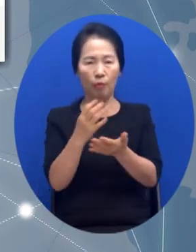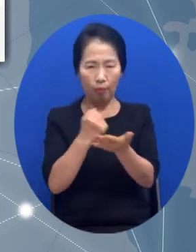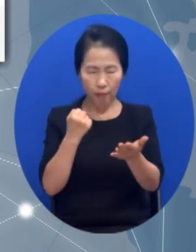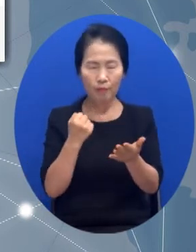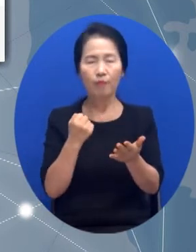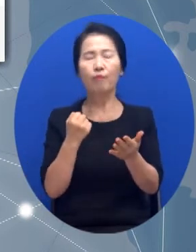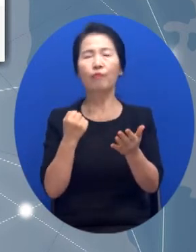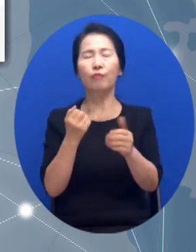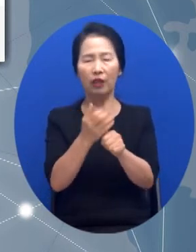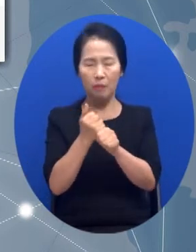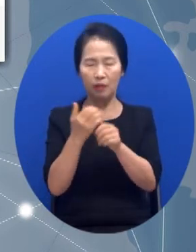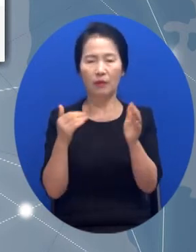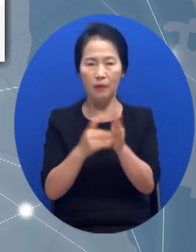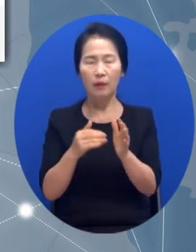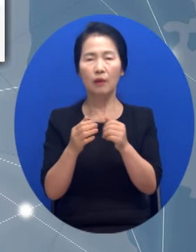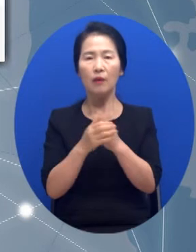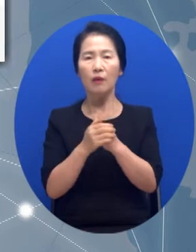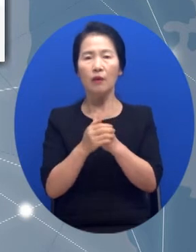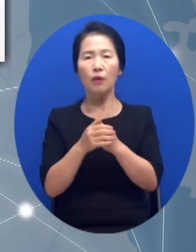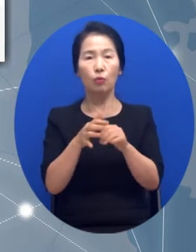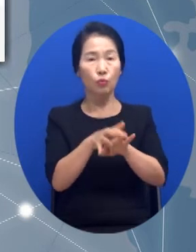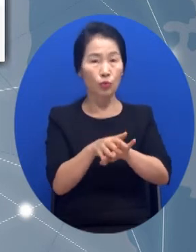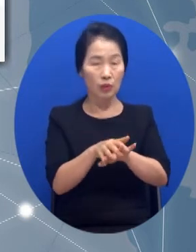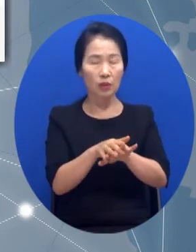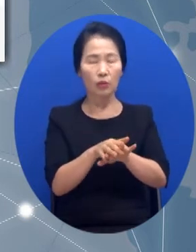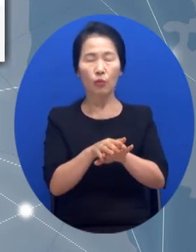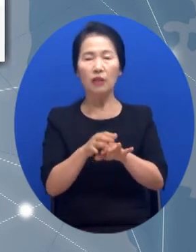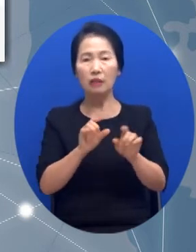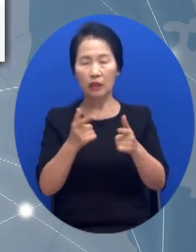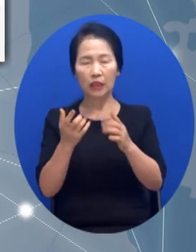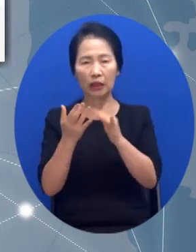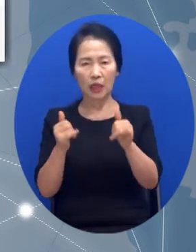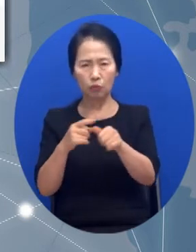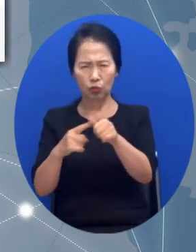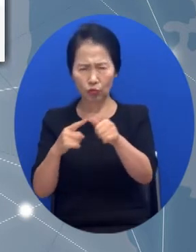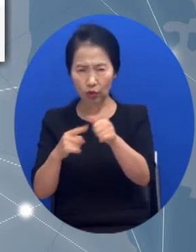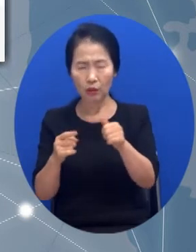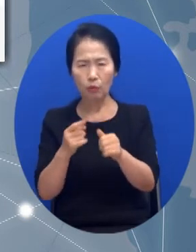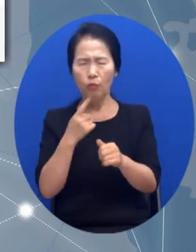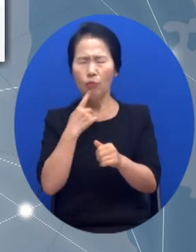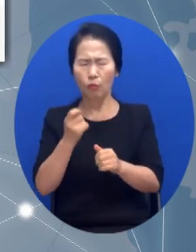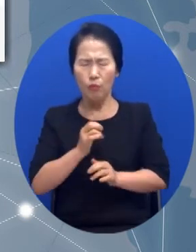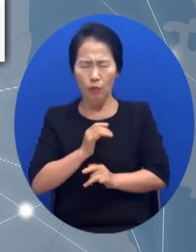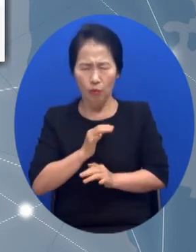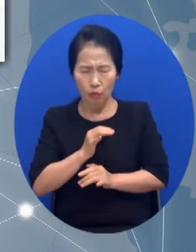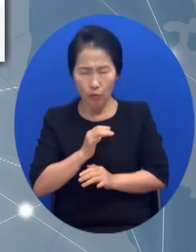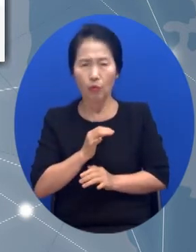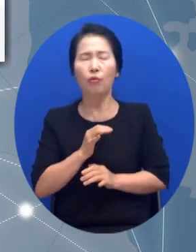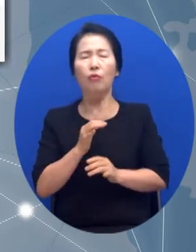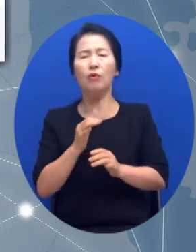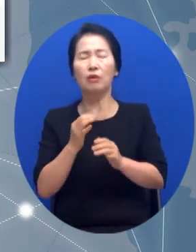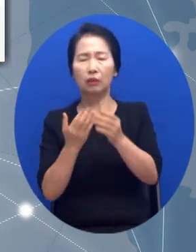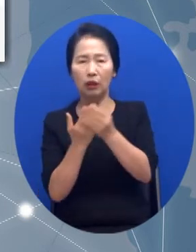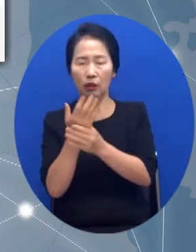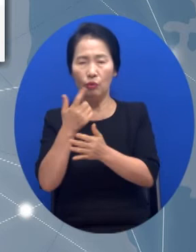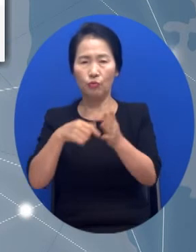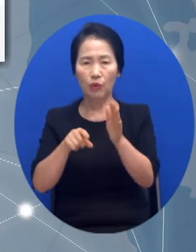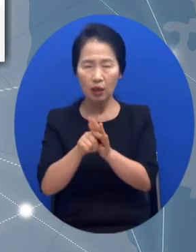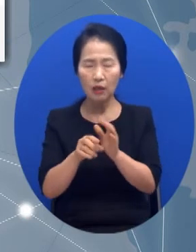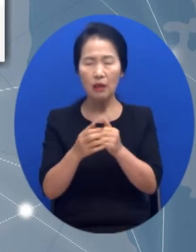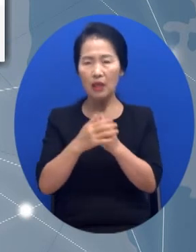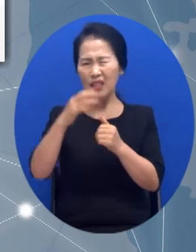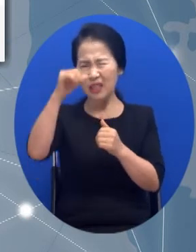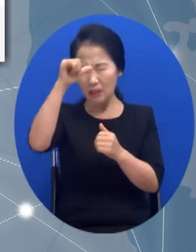인도 국가수사국은 조직원들이 사람들을 죽이고 공포심을 불러일으키기 위해 인도의 필수시설에